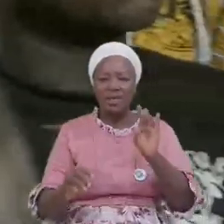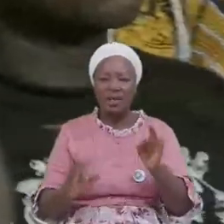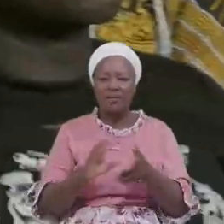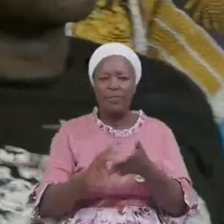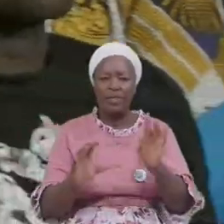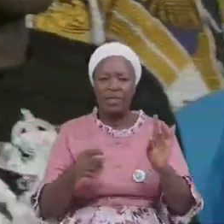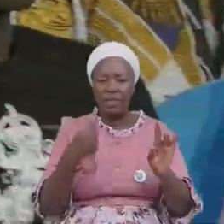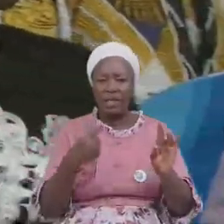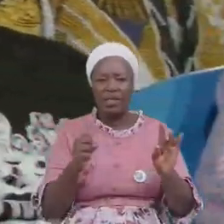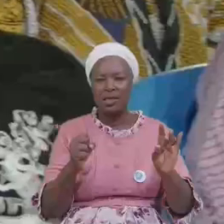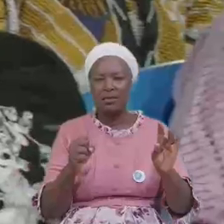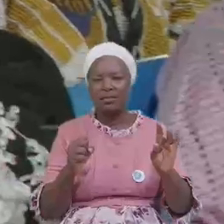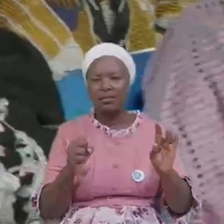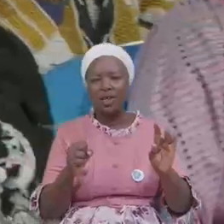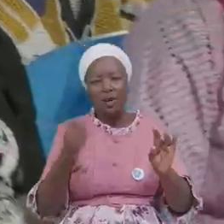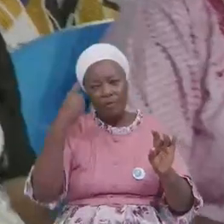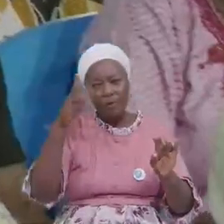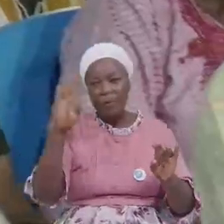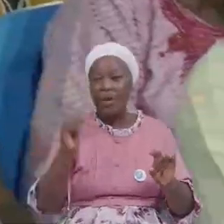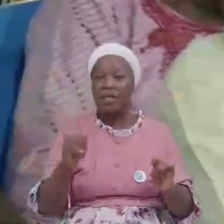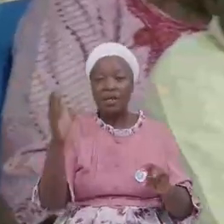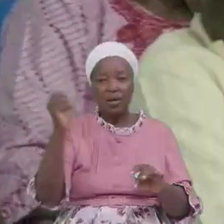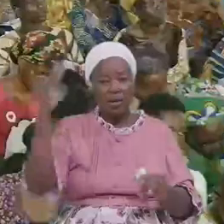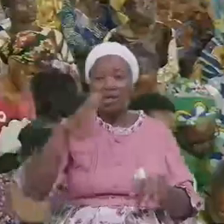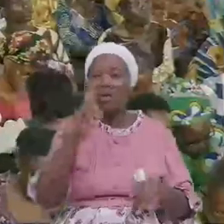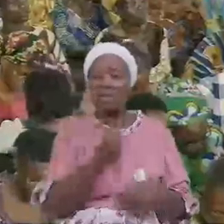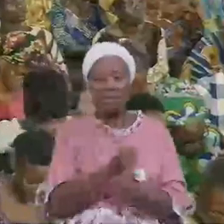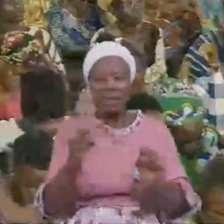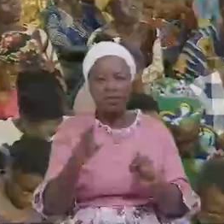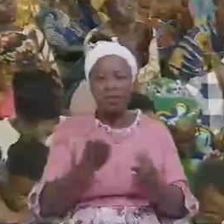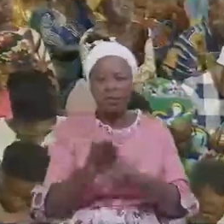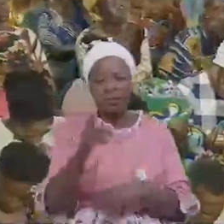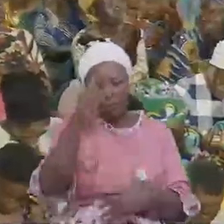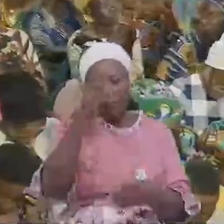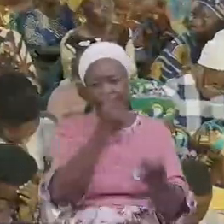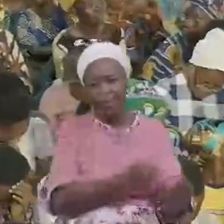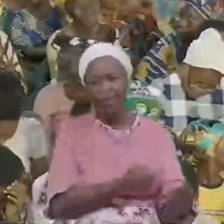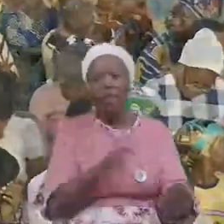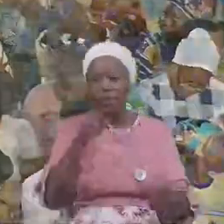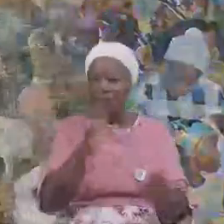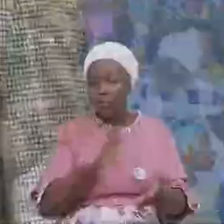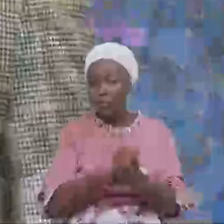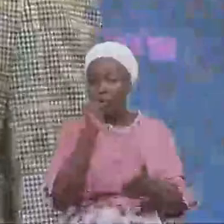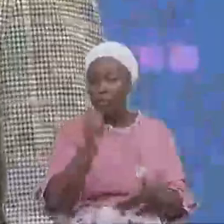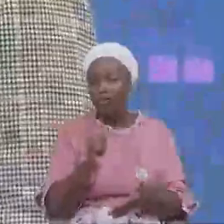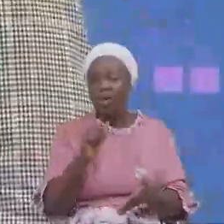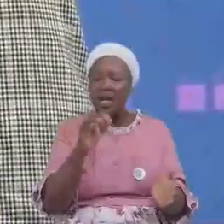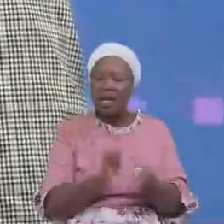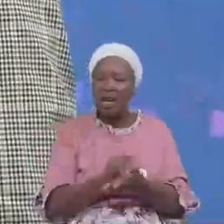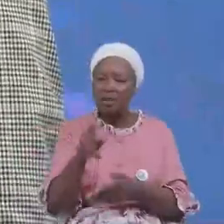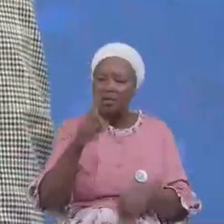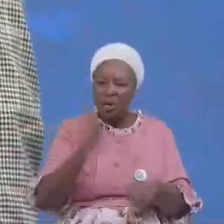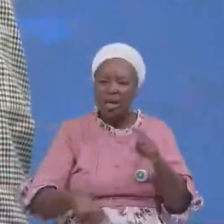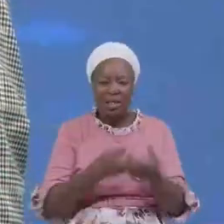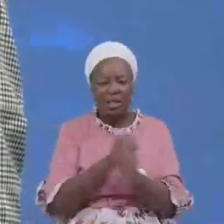Verset 8, il dit, ce n'est pas la grâce que vous êtes sauvé. Par le moyen de la foi, vous croyez que vous ne pouvez pas vous